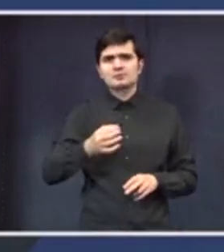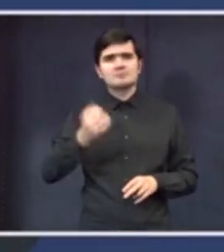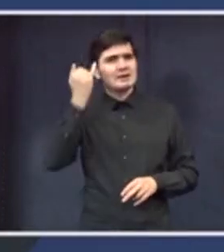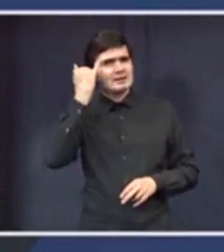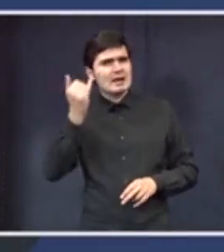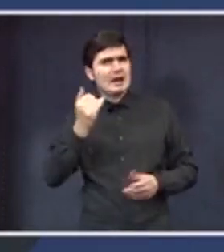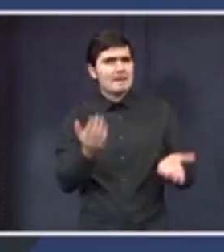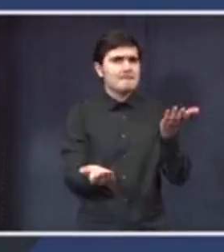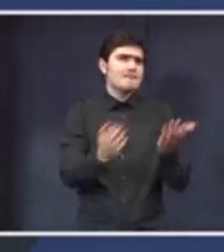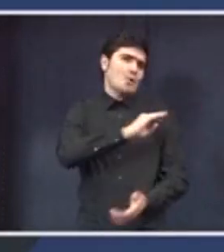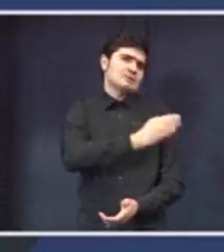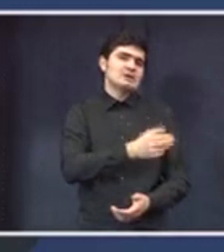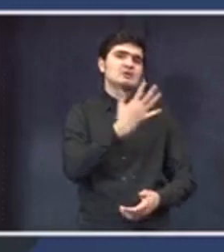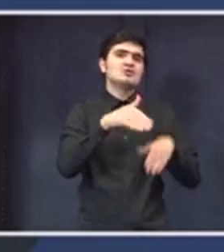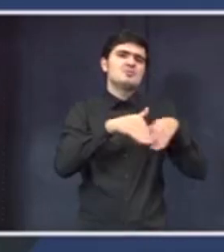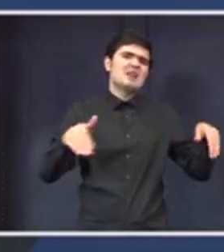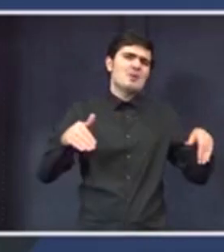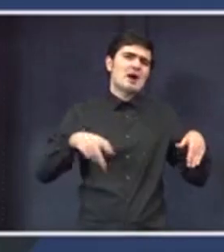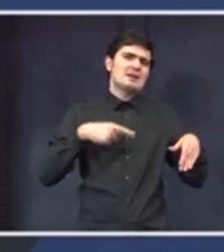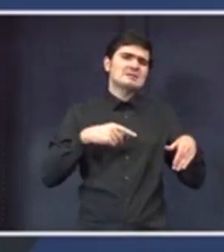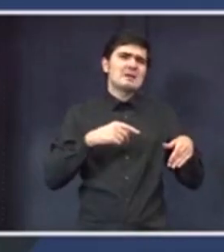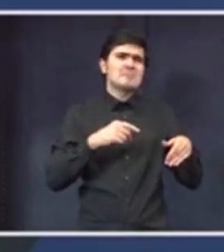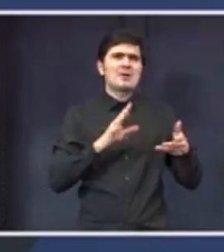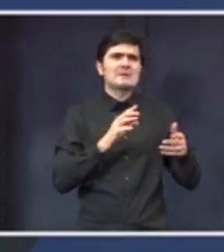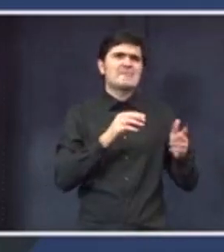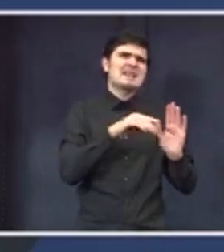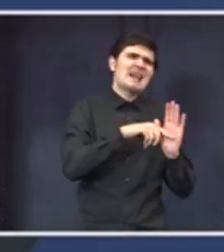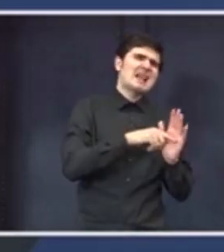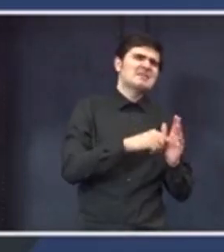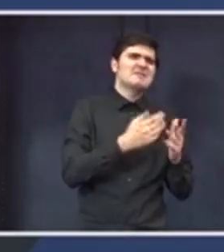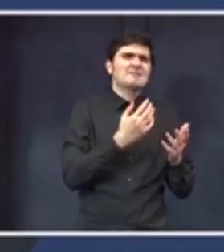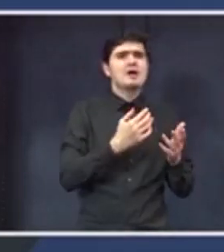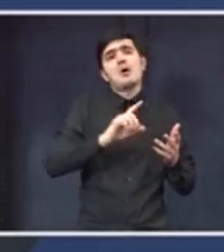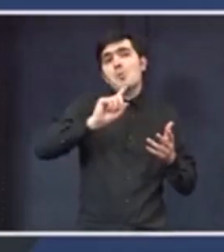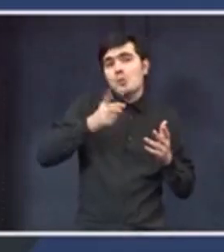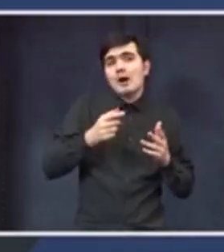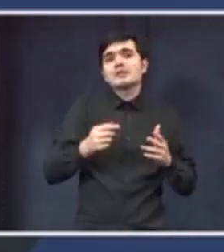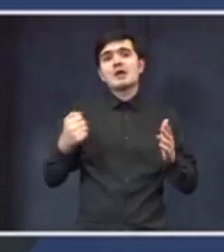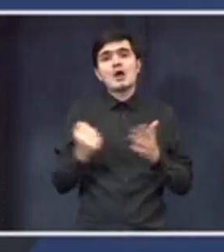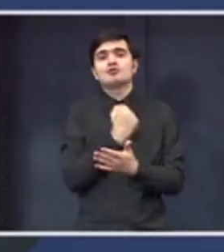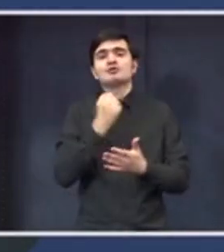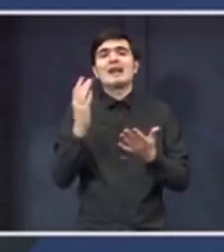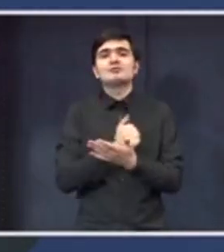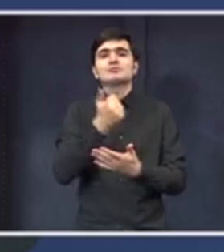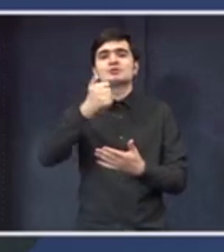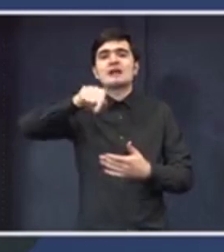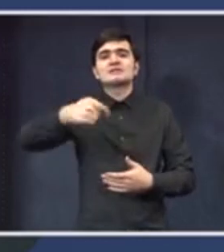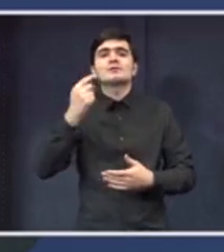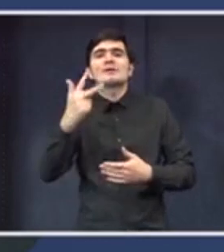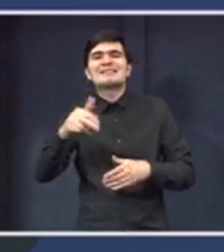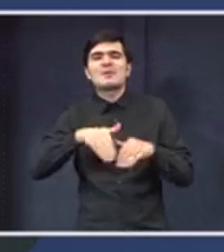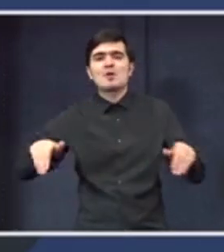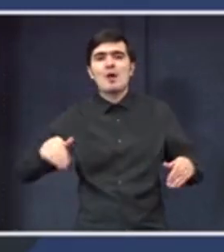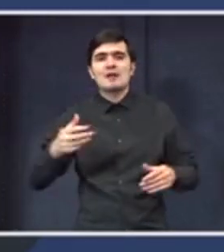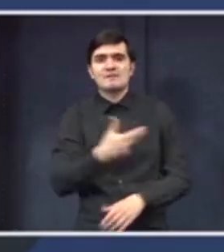un scenariu pesimist sau realist. Pot fi 6,3 milioane de persoane vaccinate. Dar depinde foarte